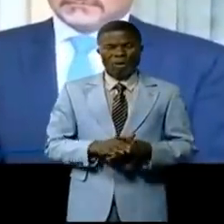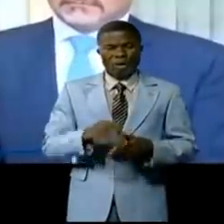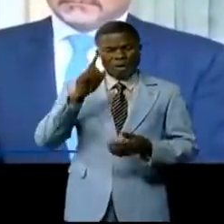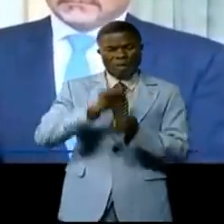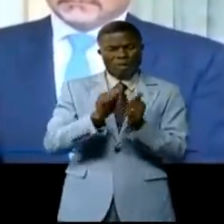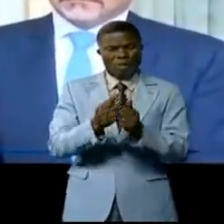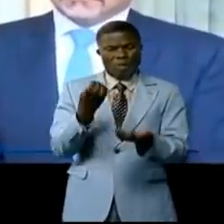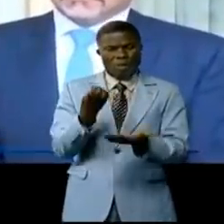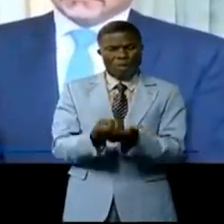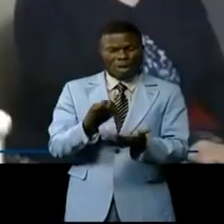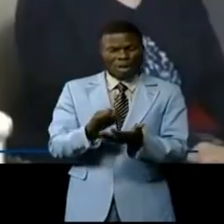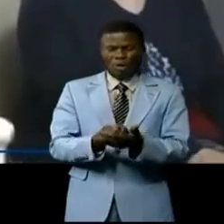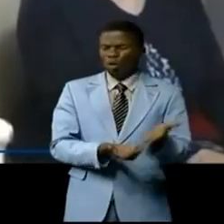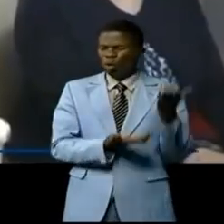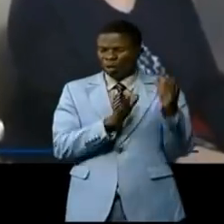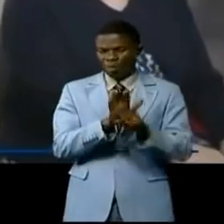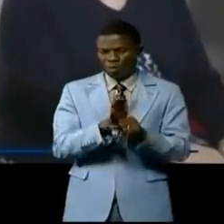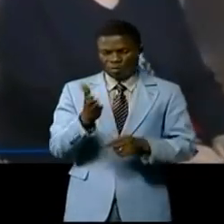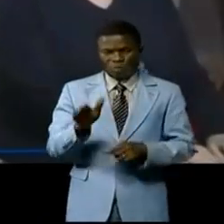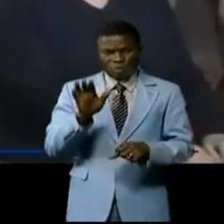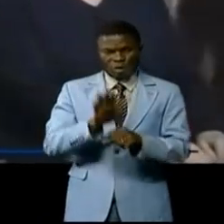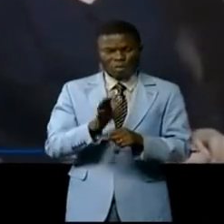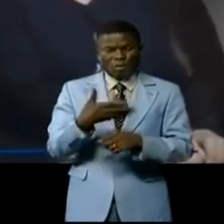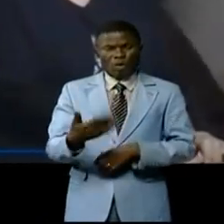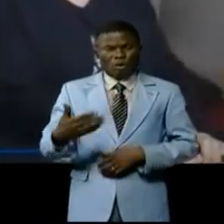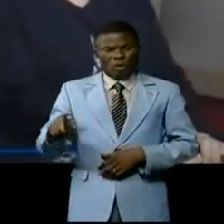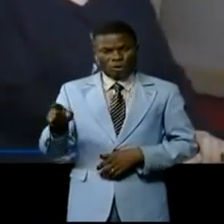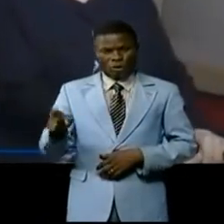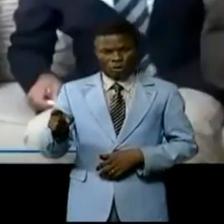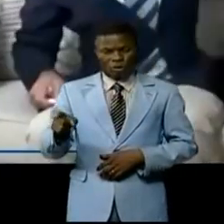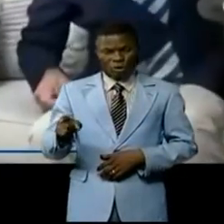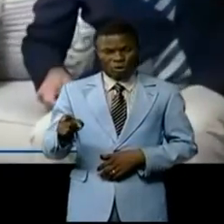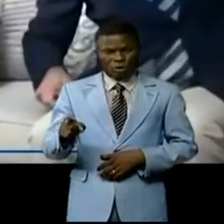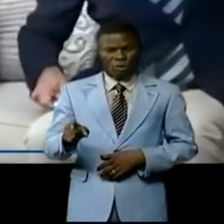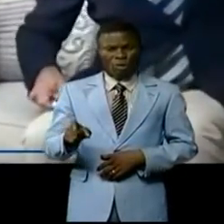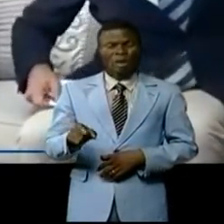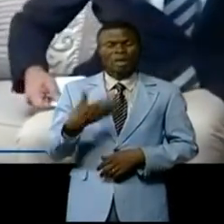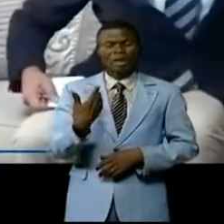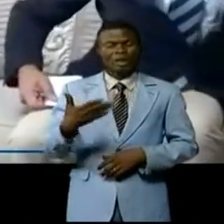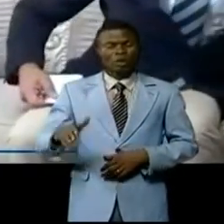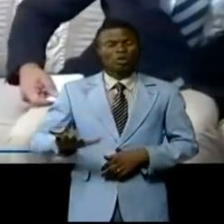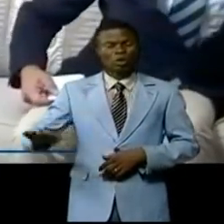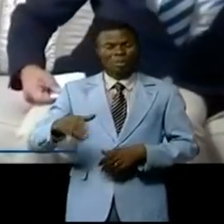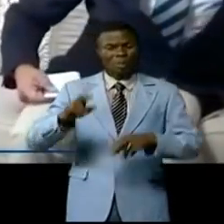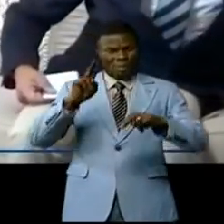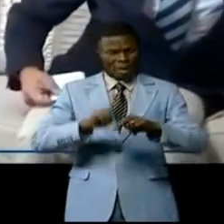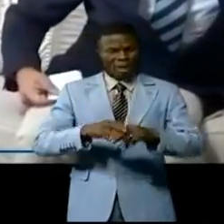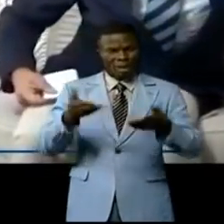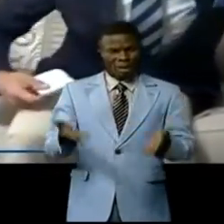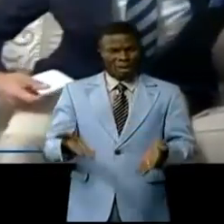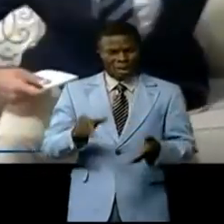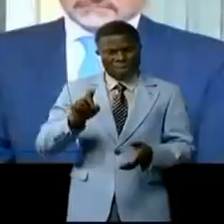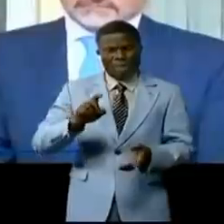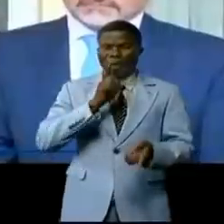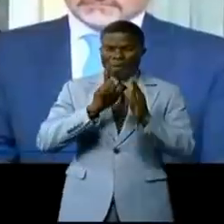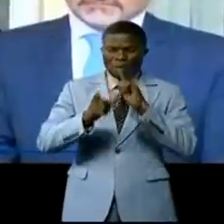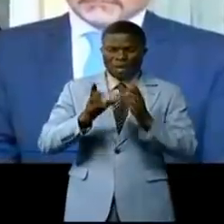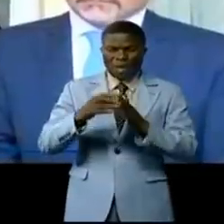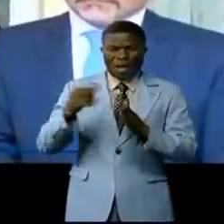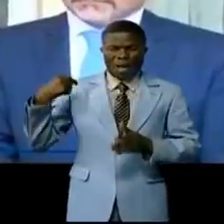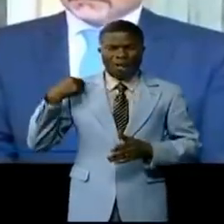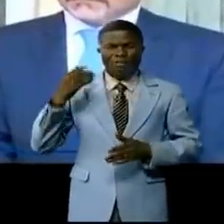pays. Et il y a beaucoup d'enjeux nationaux qui se jouent aussi ici, donc il était important d'échanger avec le